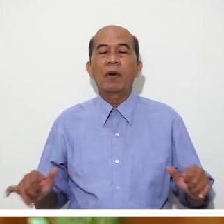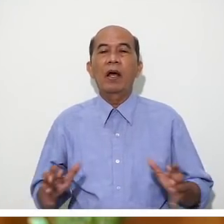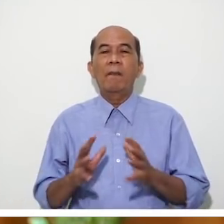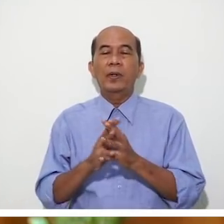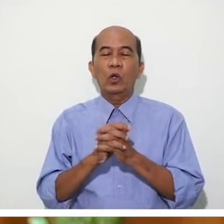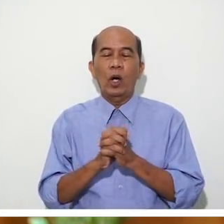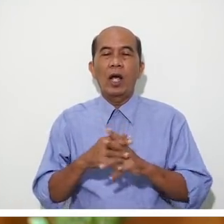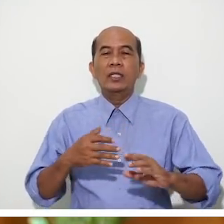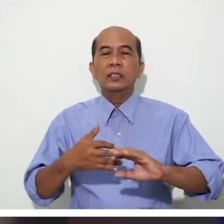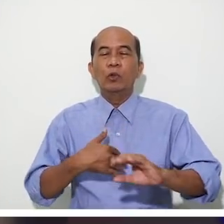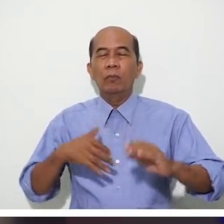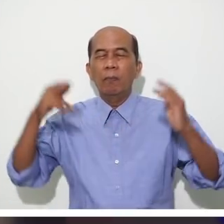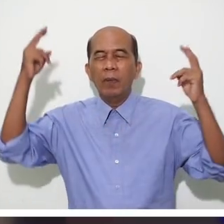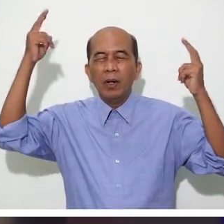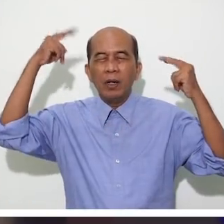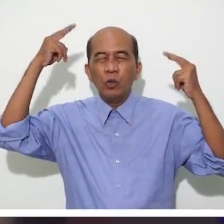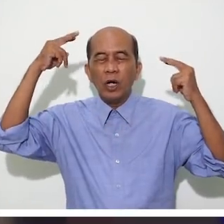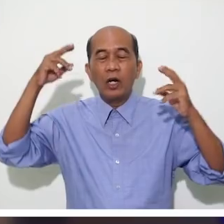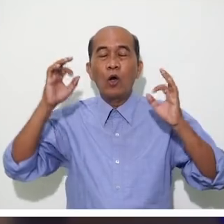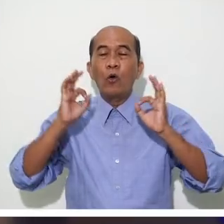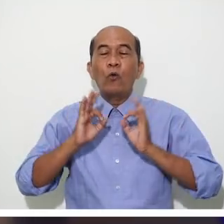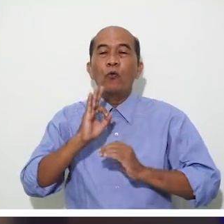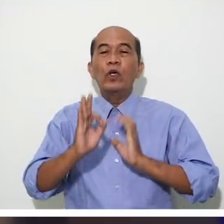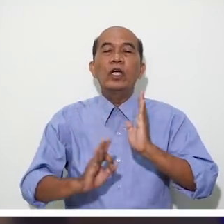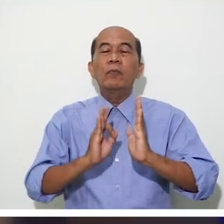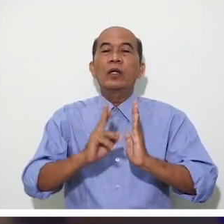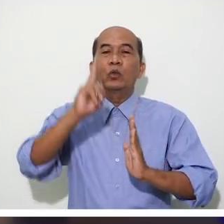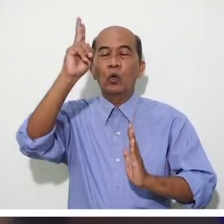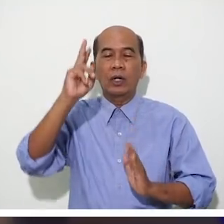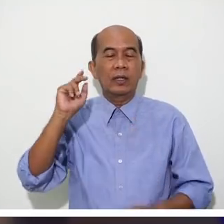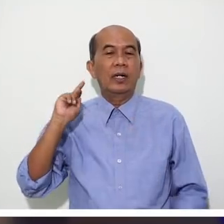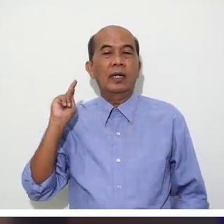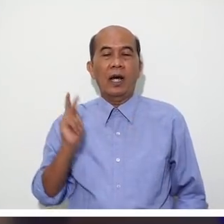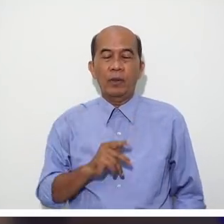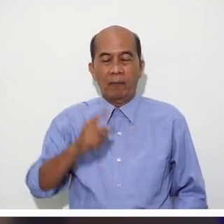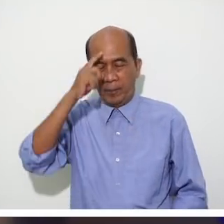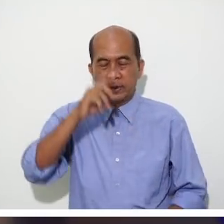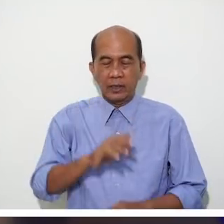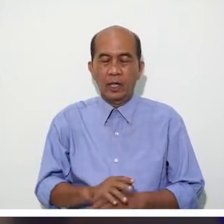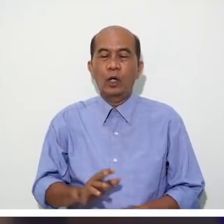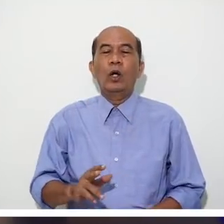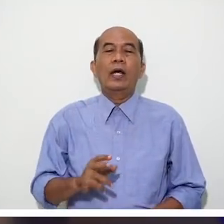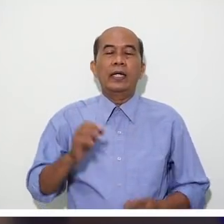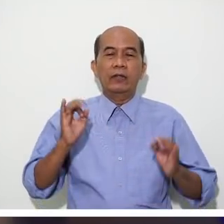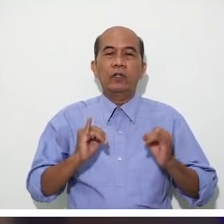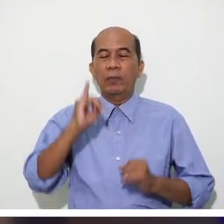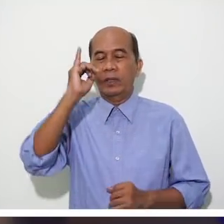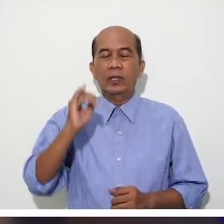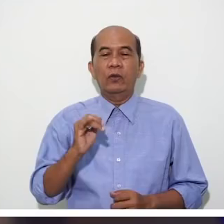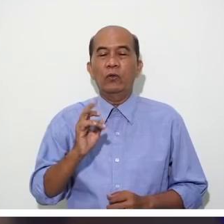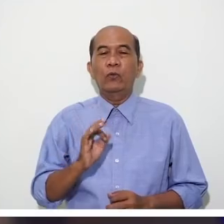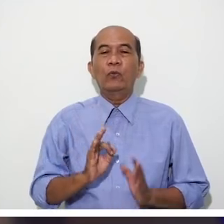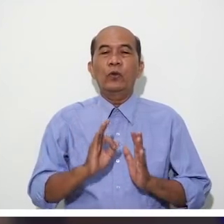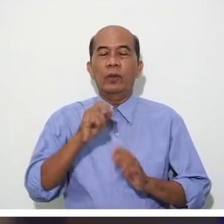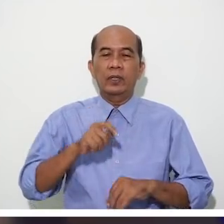kita merenungkan firman Tuhan. Karena kita percaya firman ini sungguh dapat menguatkan dan meneguhkan kita sekalian. Mari